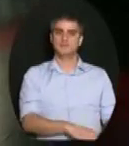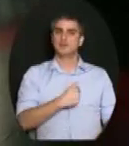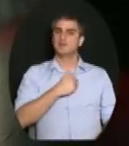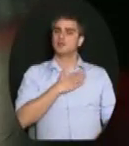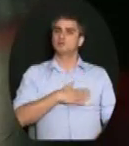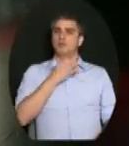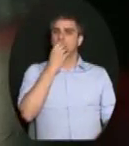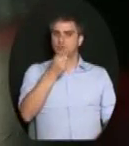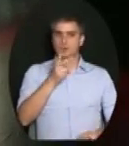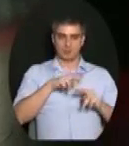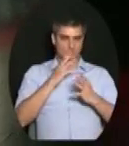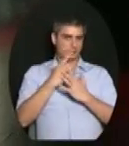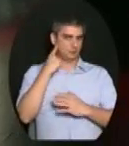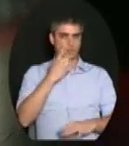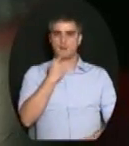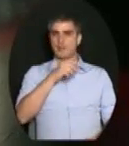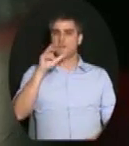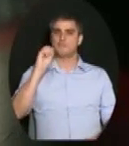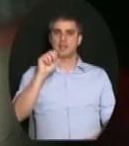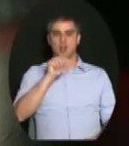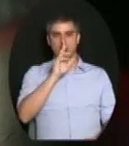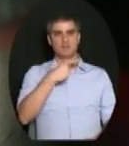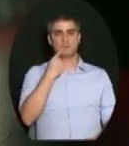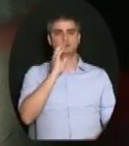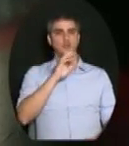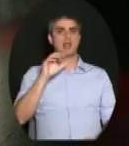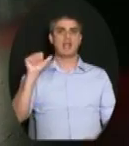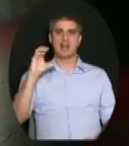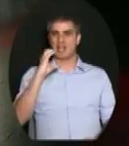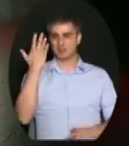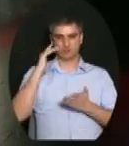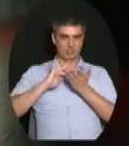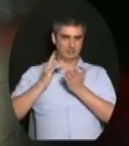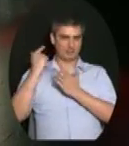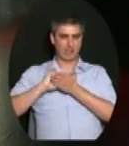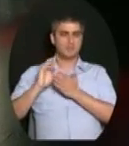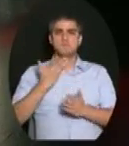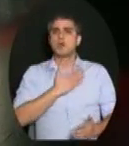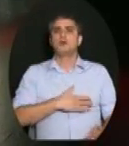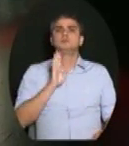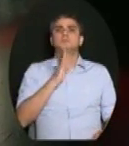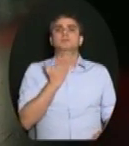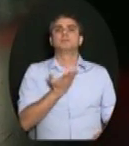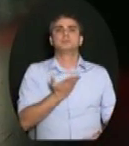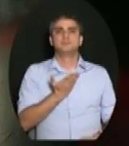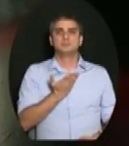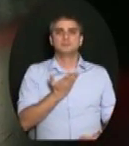רוצה לשאול אותך, אחרי ששמענו את הדברים גם של מייקל אורן, גם את הפרשנות של אריאל כהנה, שישב כאן קודם לכן, מה רוצה נתניהו?